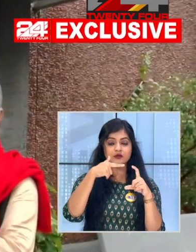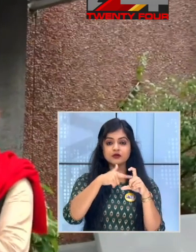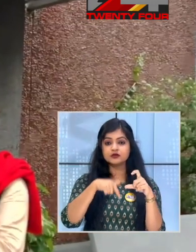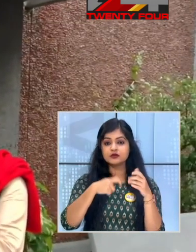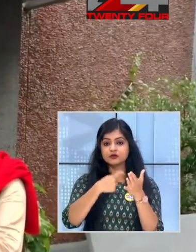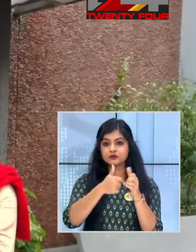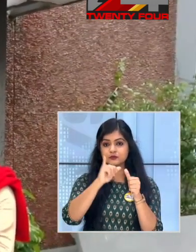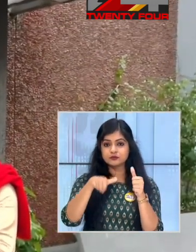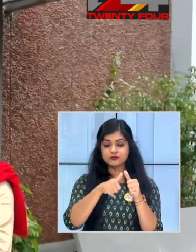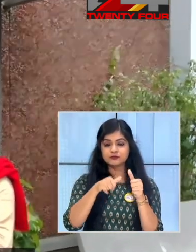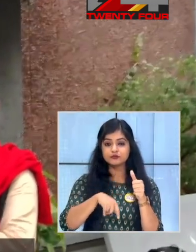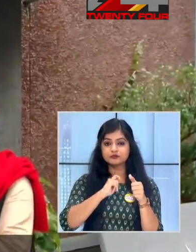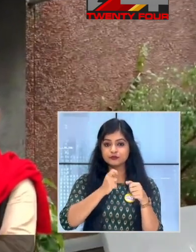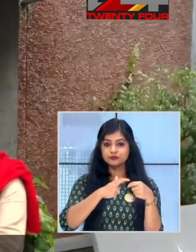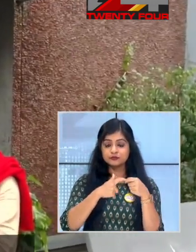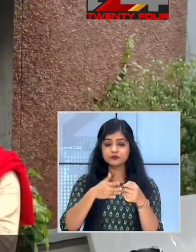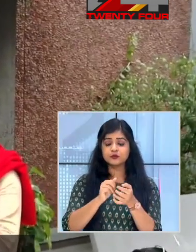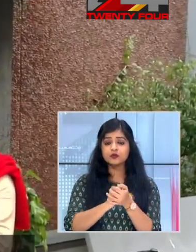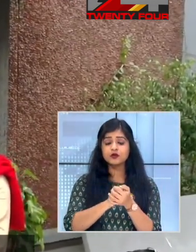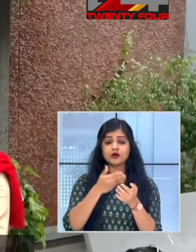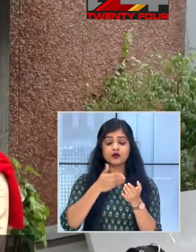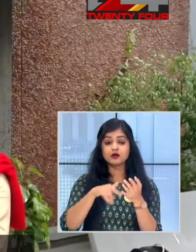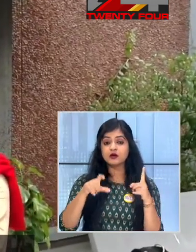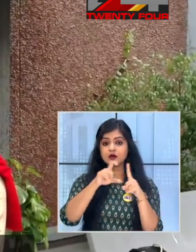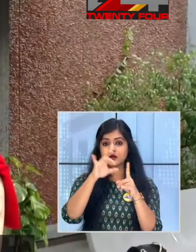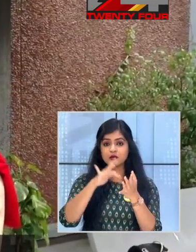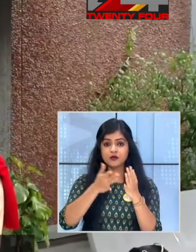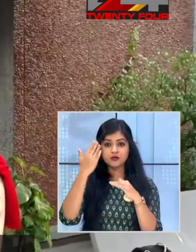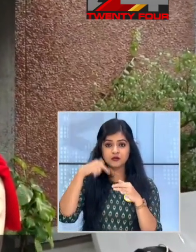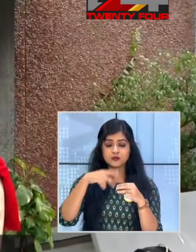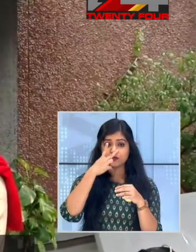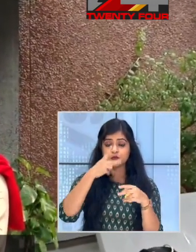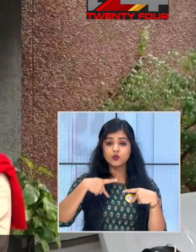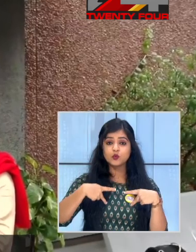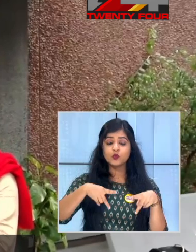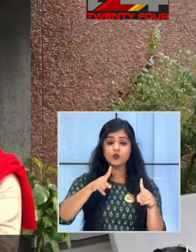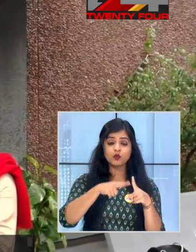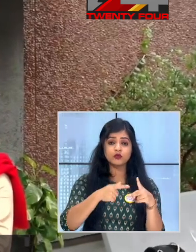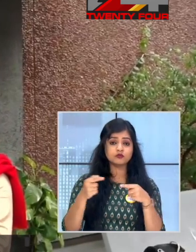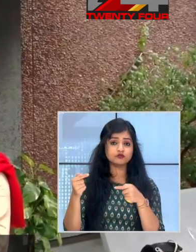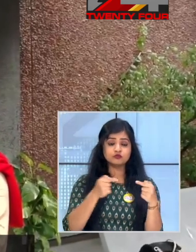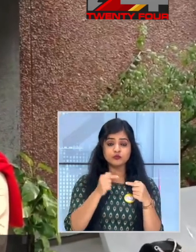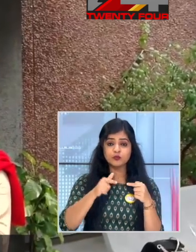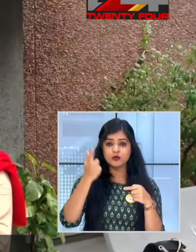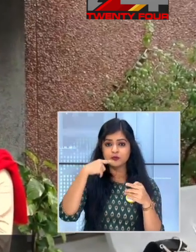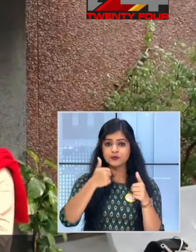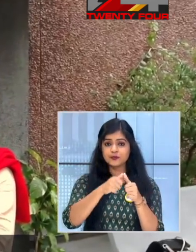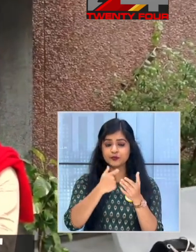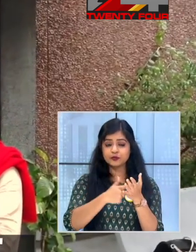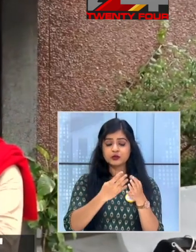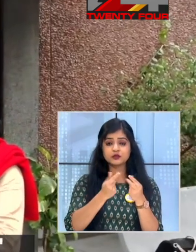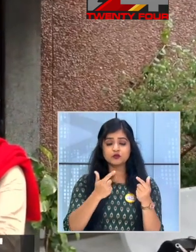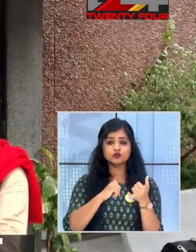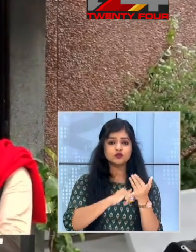24-നൊപ്പം. സഖാവ് ആനി രാജയെ സംബന്ധിച്ചിടത്തോളം ഡൽഹിയിൽ നമ്മൾ കണ്ടിട്ടുള്ളത് തെരുവിൽ പോരാടുന്ന ആനി രാജയാണ്. പല